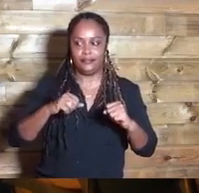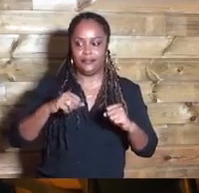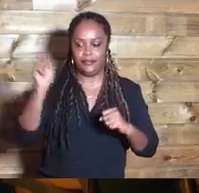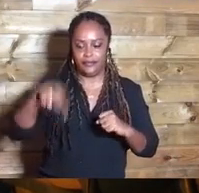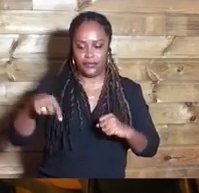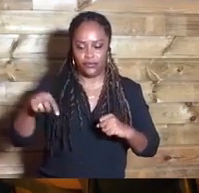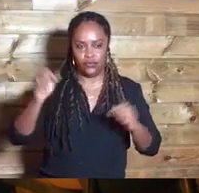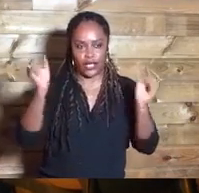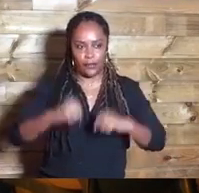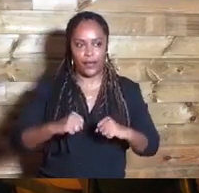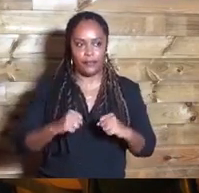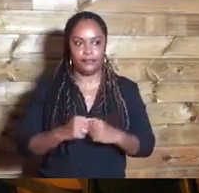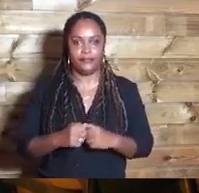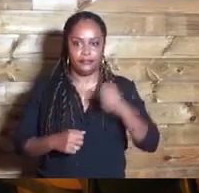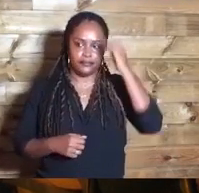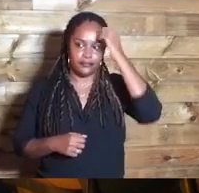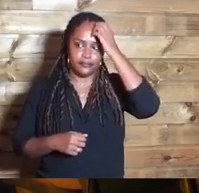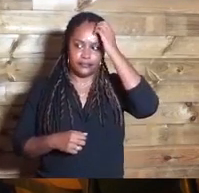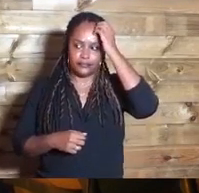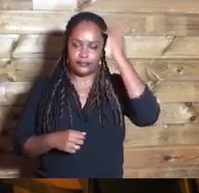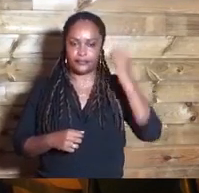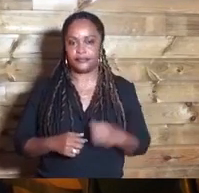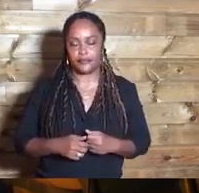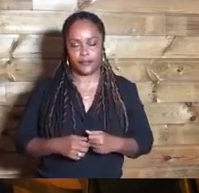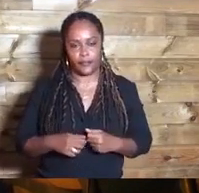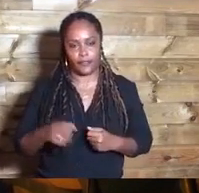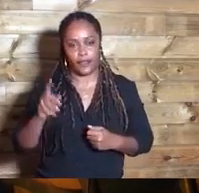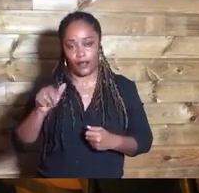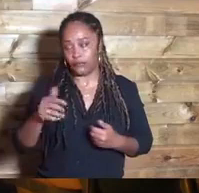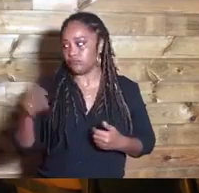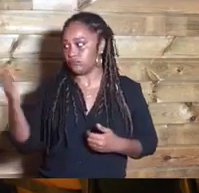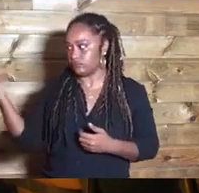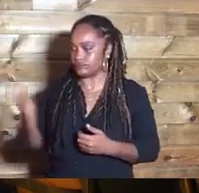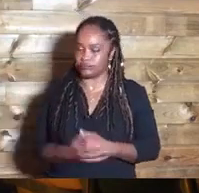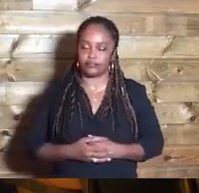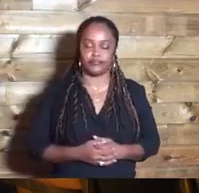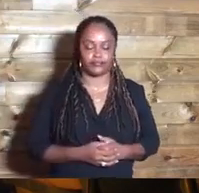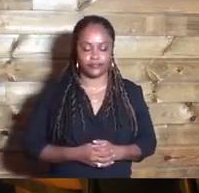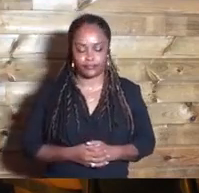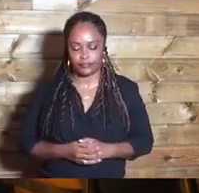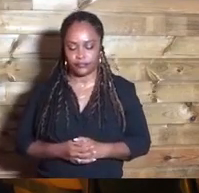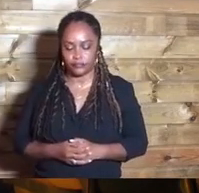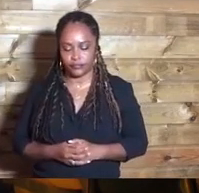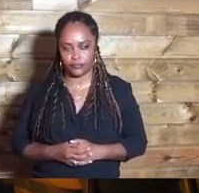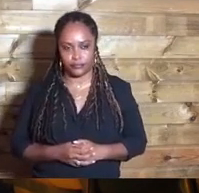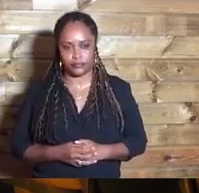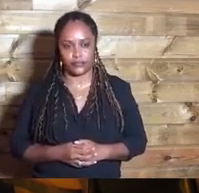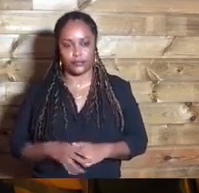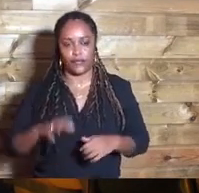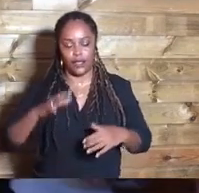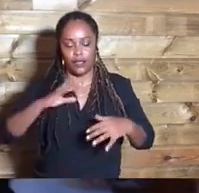qui a créé un grand forcé là, les résiliences. Mais Joël, nous avons trouvé un mot créole pour nous dire ça. Donc, on a fini avec